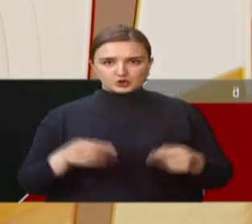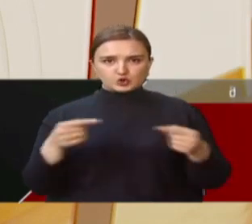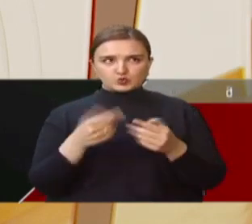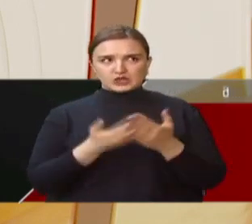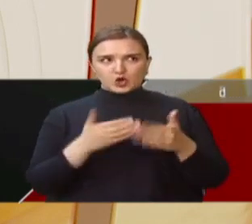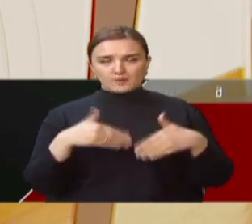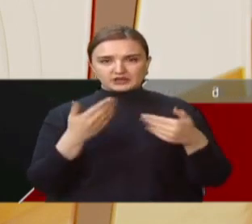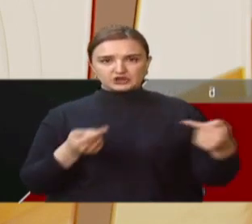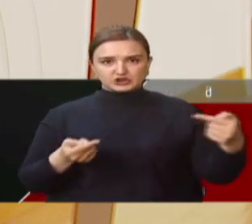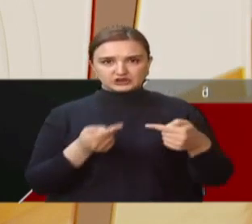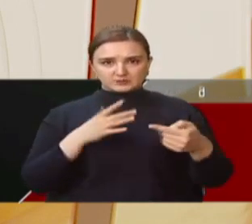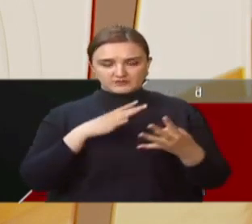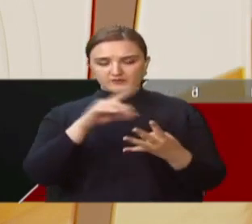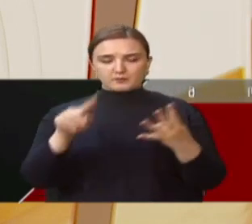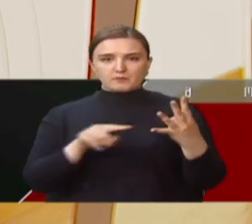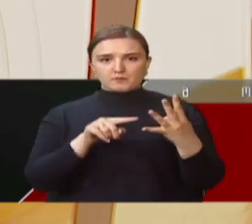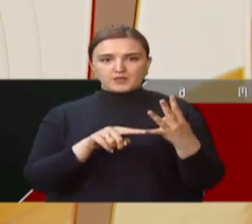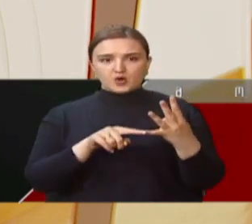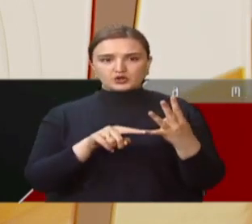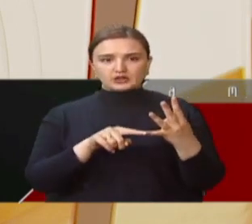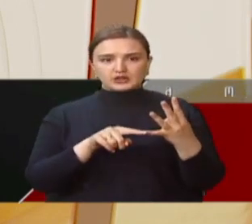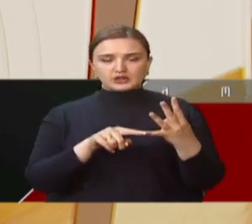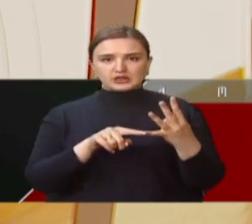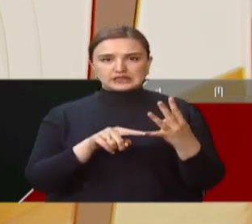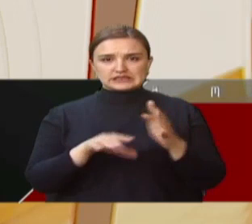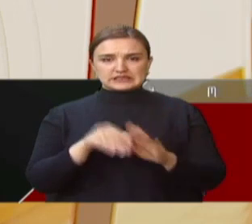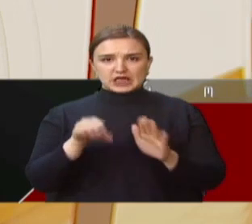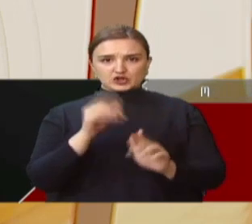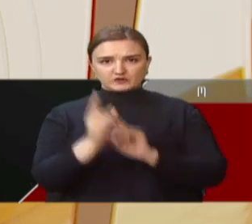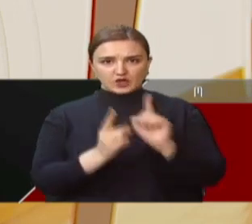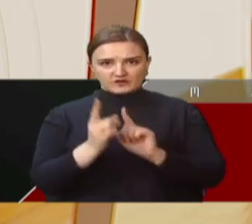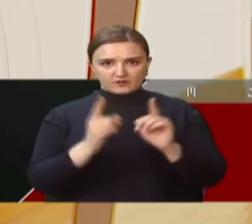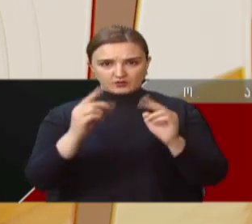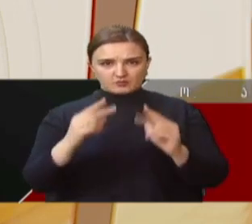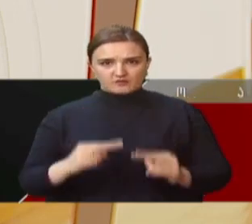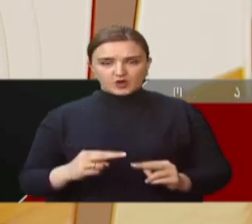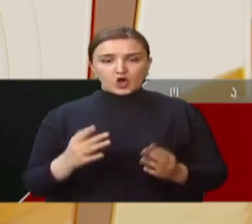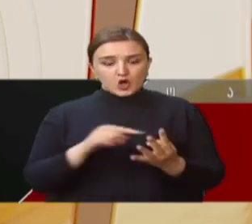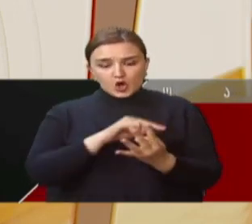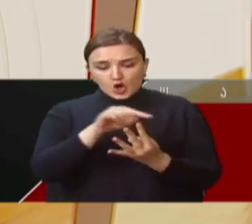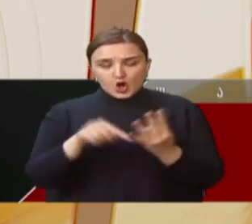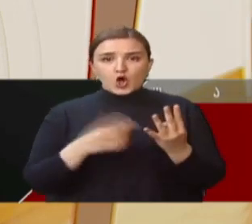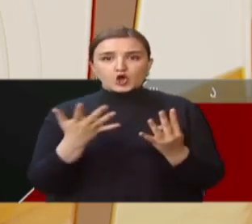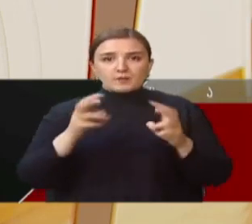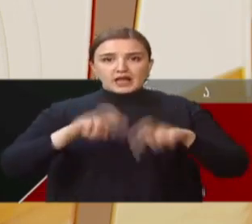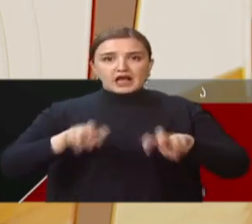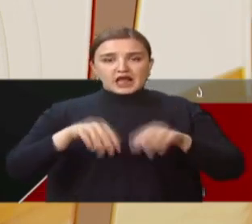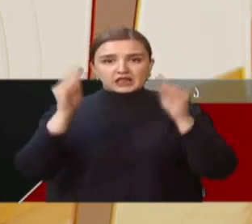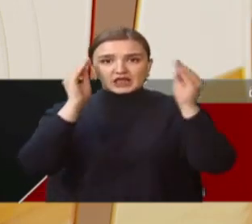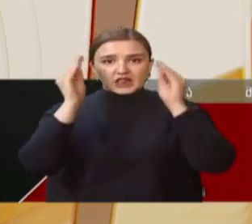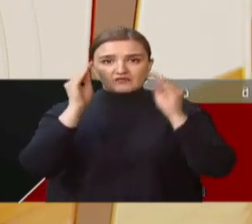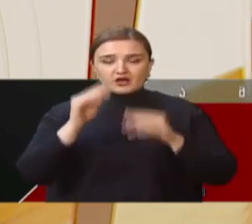și s-a bamis ei, o, asta e, s-a arcenul reformebi, romelii ca nihila, comitetul s-a